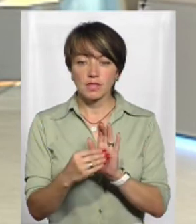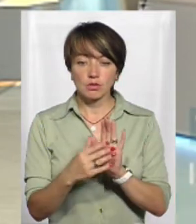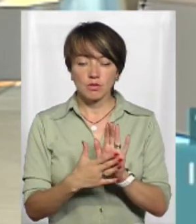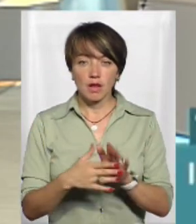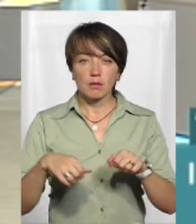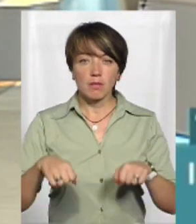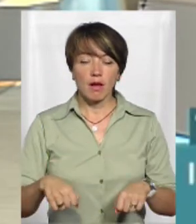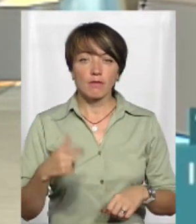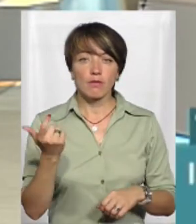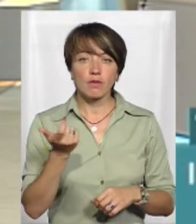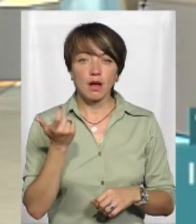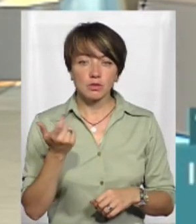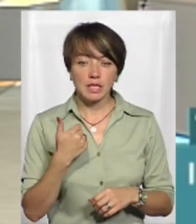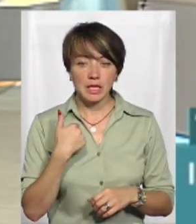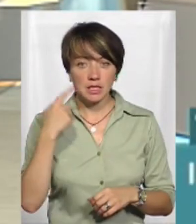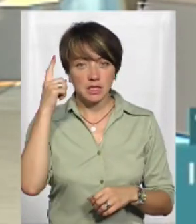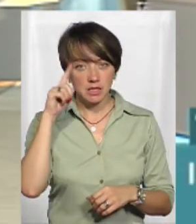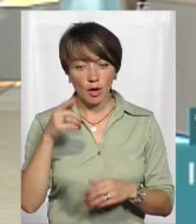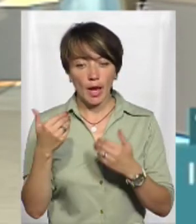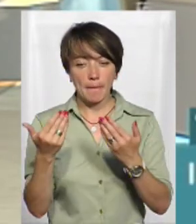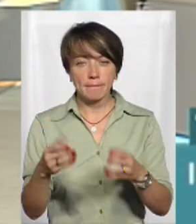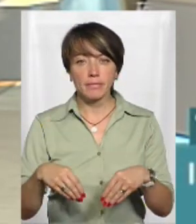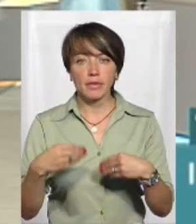право власності. І наскільки я їм знаю, їм